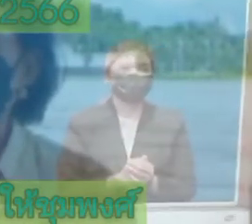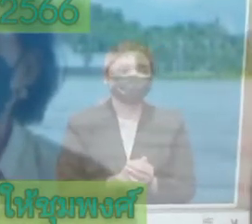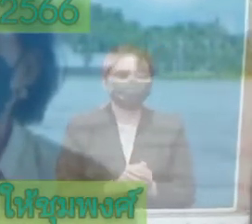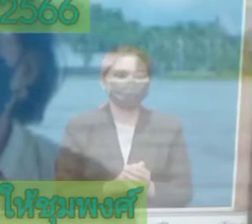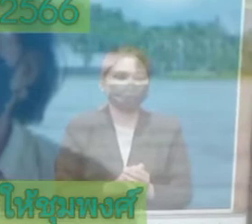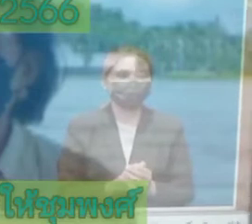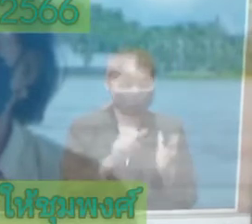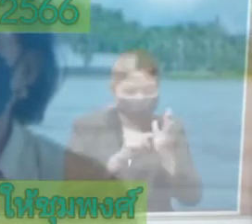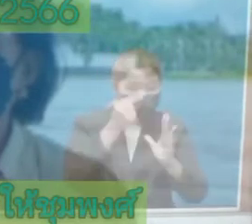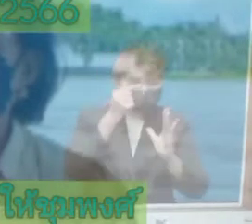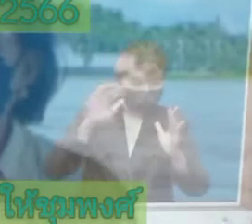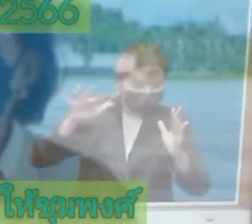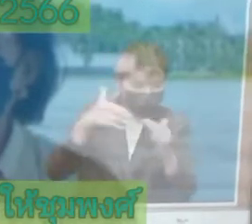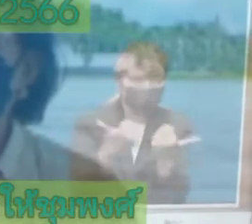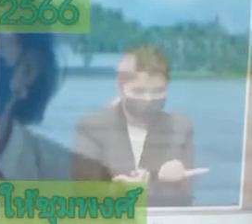มา